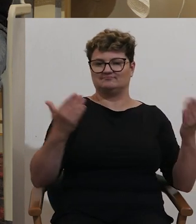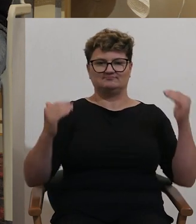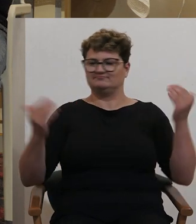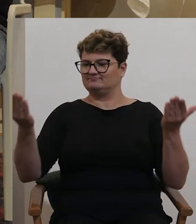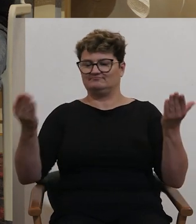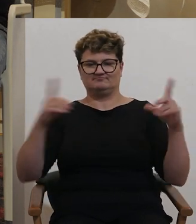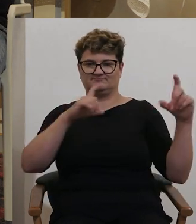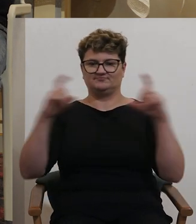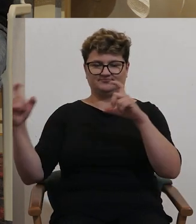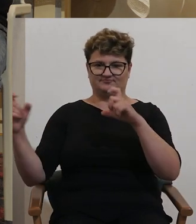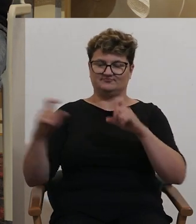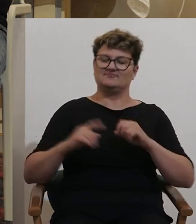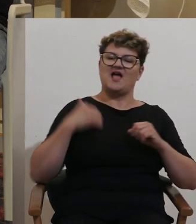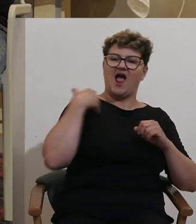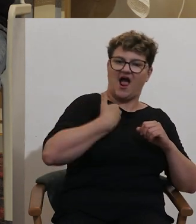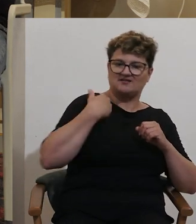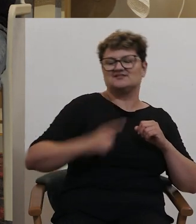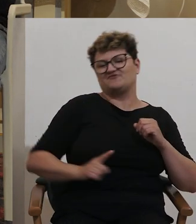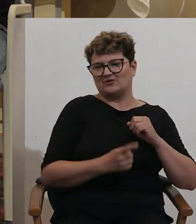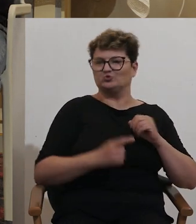Francuzi, wszyscy są szczupli,